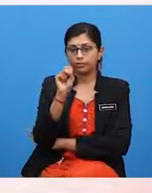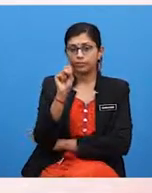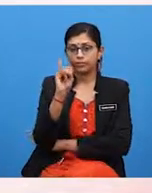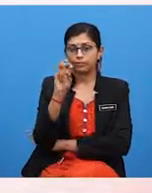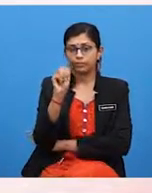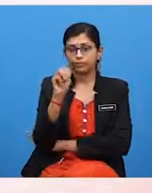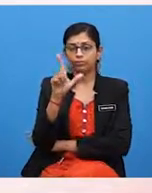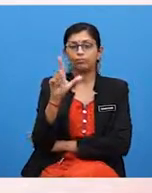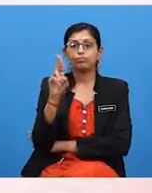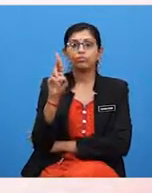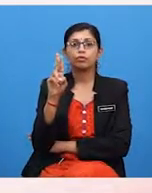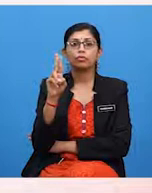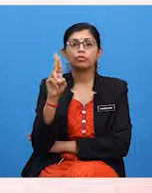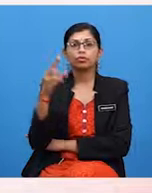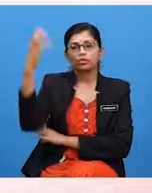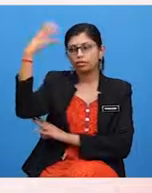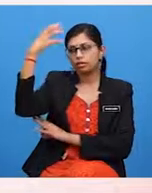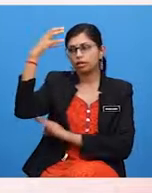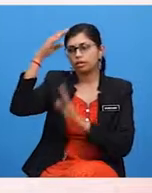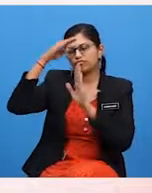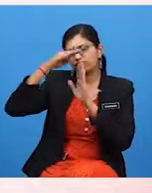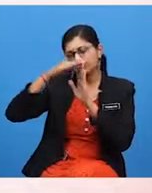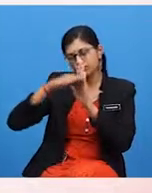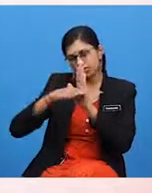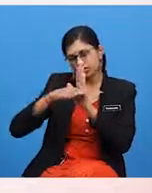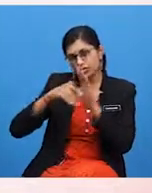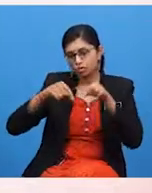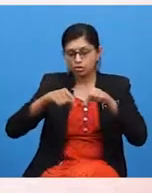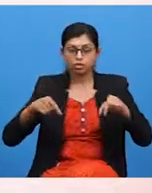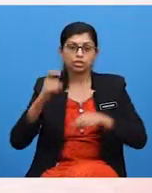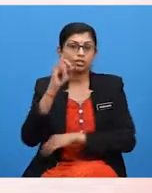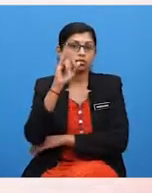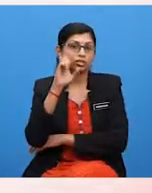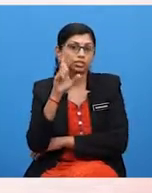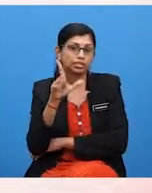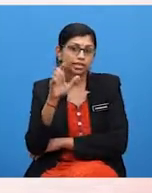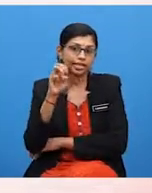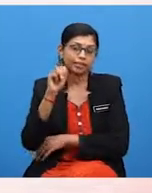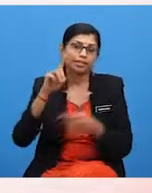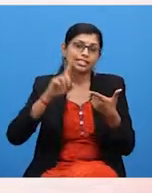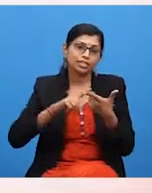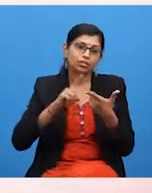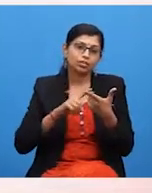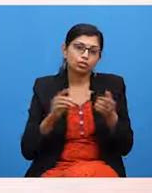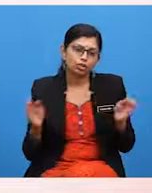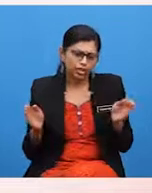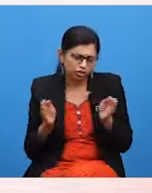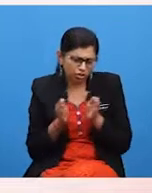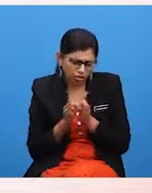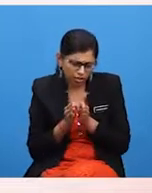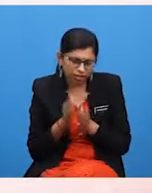cahaya berkurang. Maka, salur xilem sekunder yang dibentuk adalah